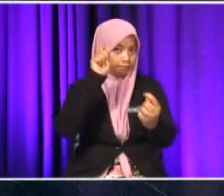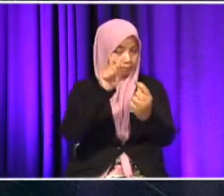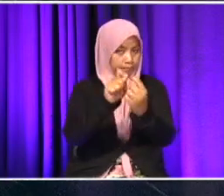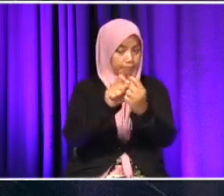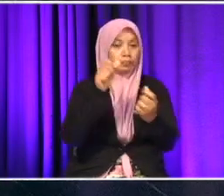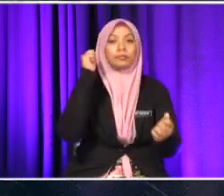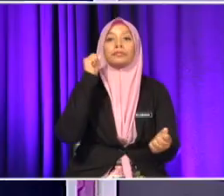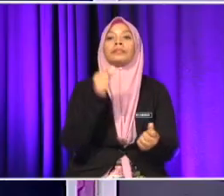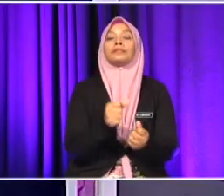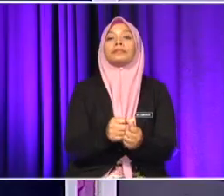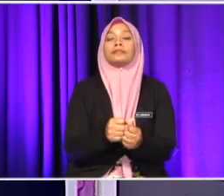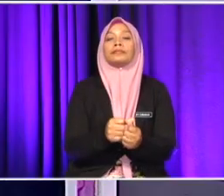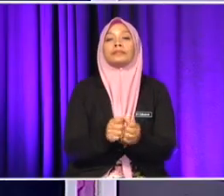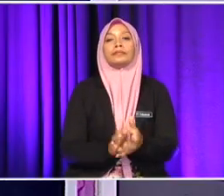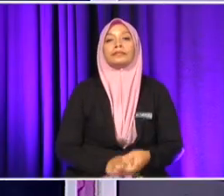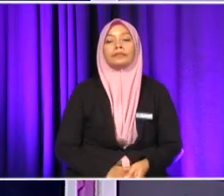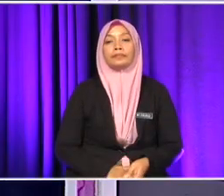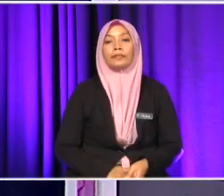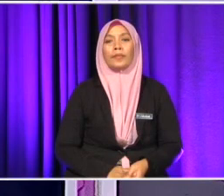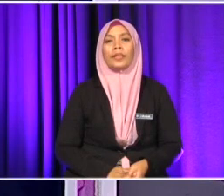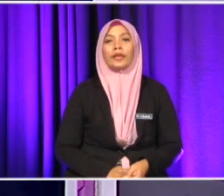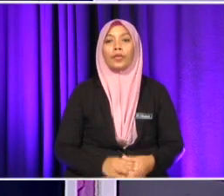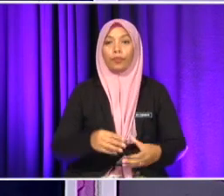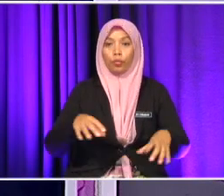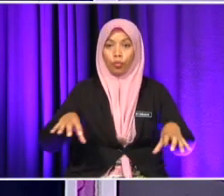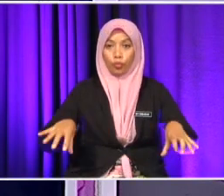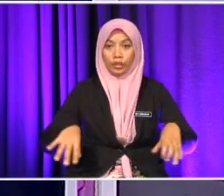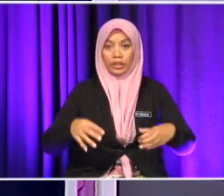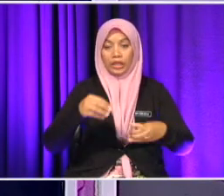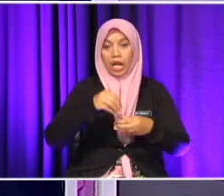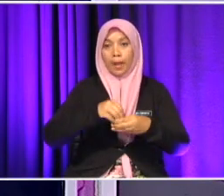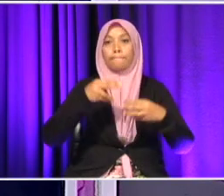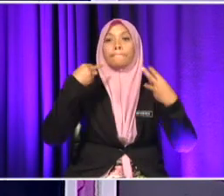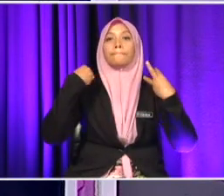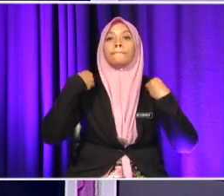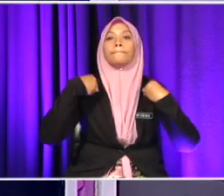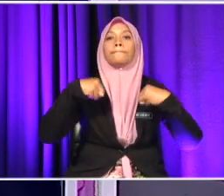ingat untuk di aplikasikan dalam perniagaan mereka